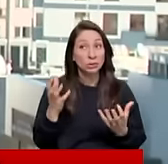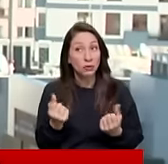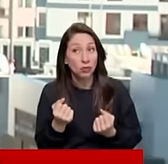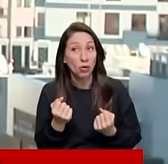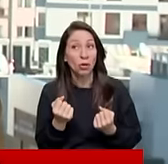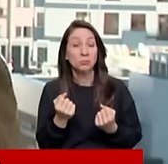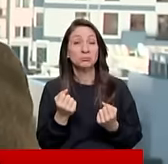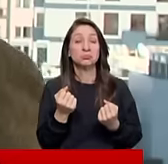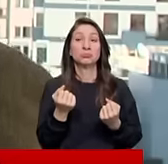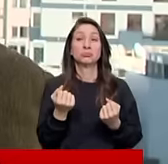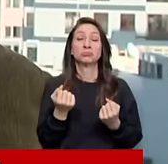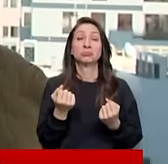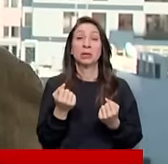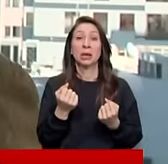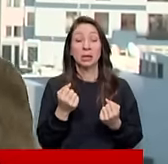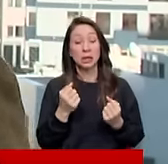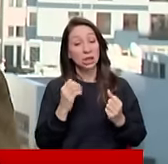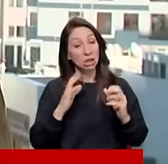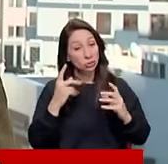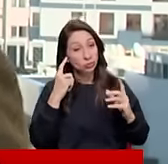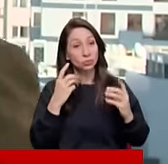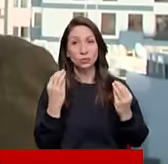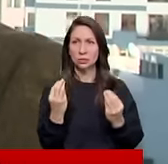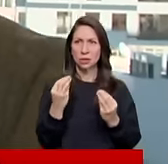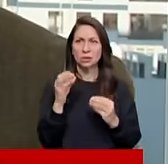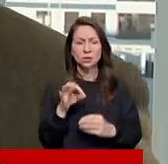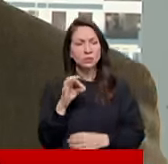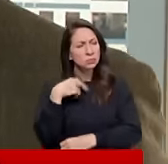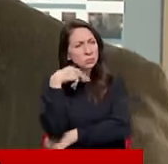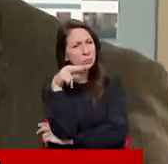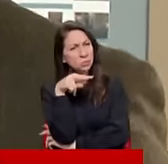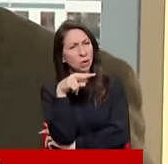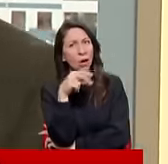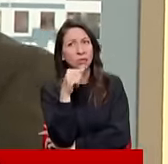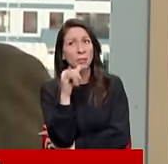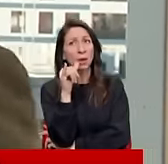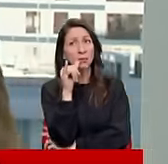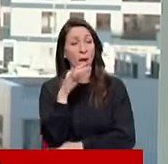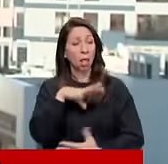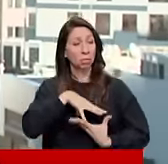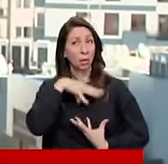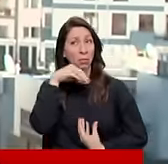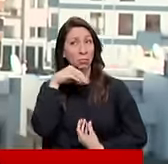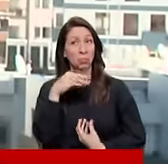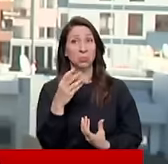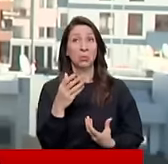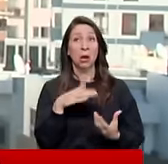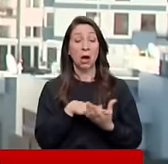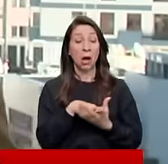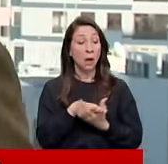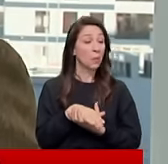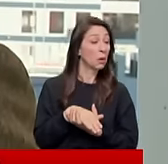savunuyor, işte liberal vesaire falan. Şimdi adam İtalyan takımları giyiyor,